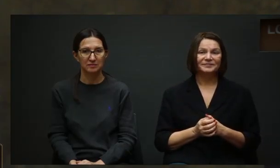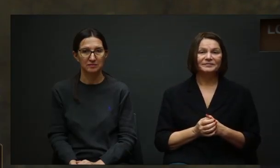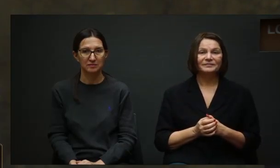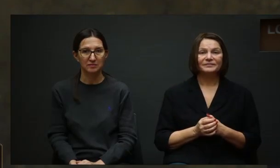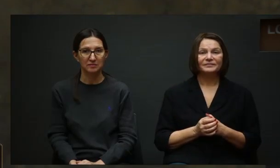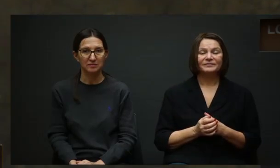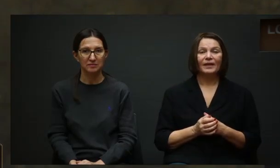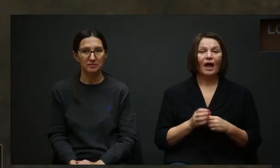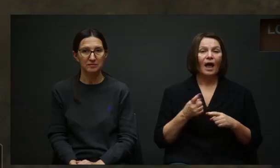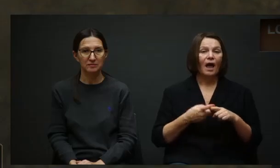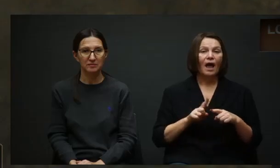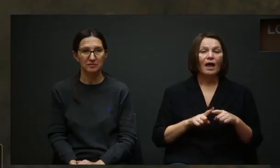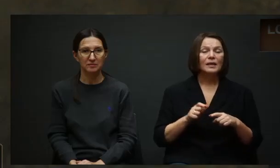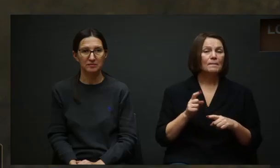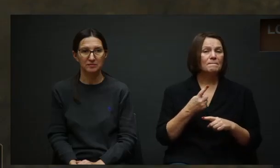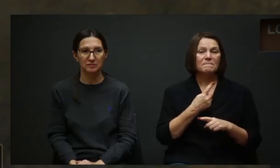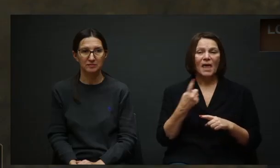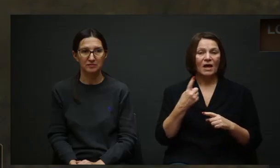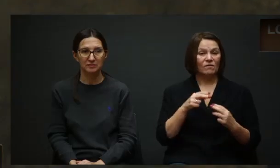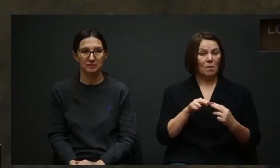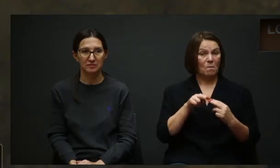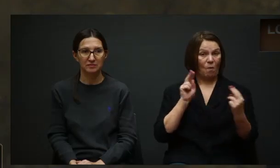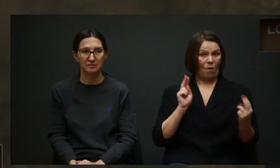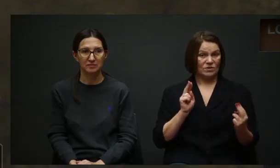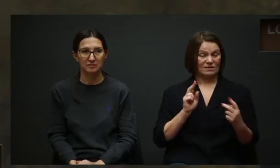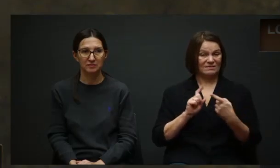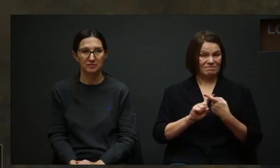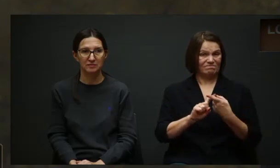Это первый мостик к этому зданию.